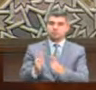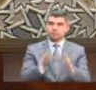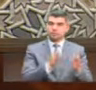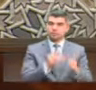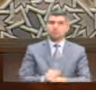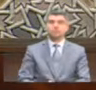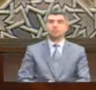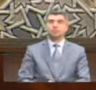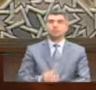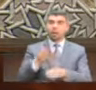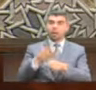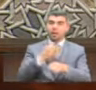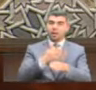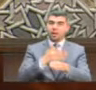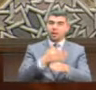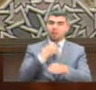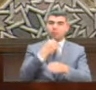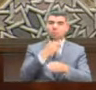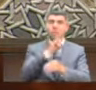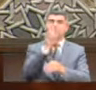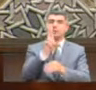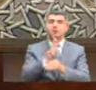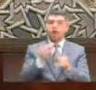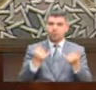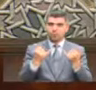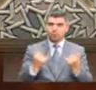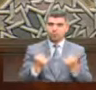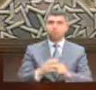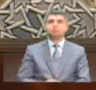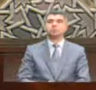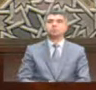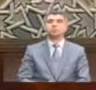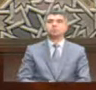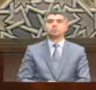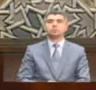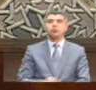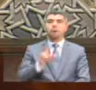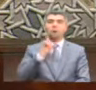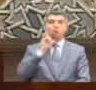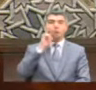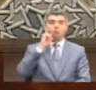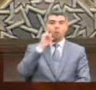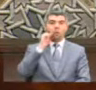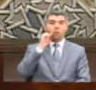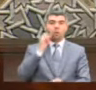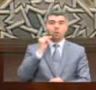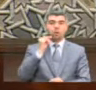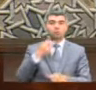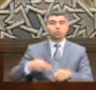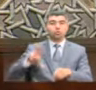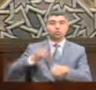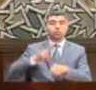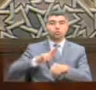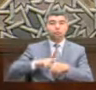والآن قبل أن نبدأ في بسط الأسئلة، أطلب من السيد أمين المجلس